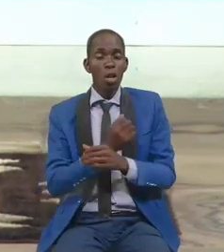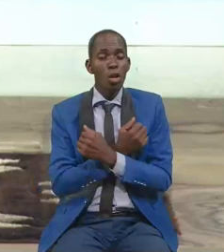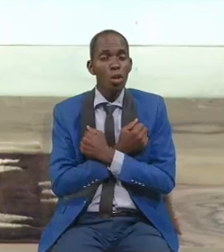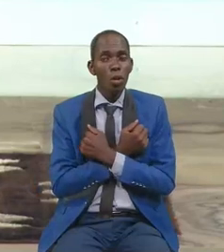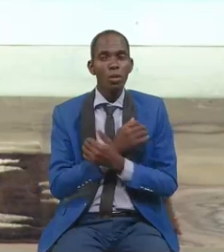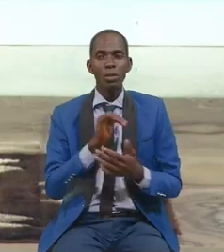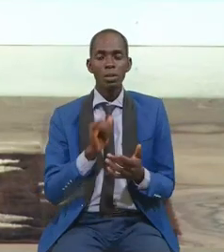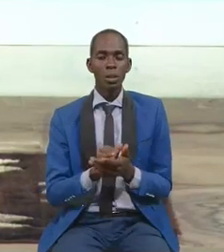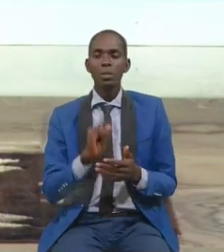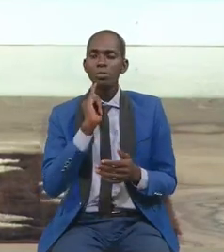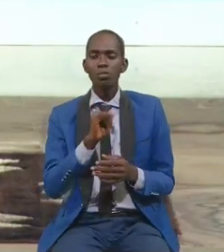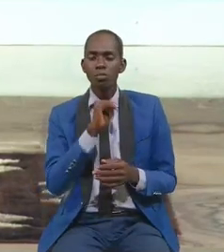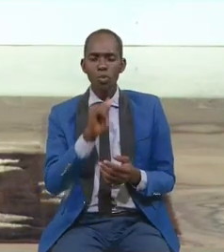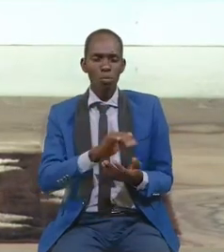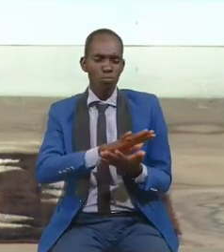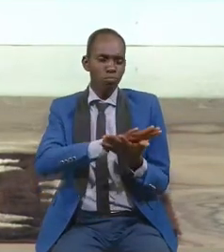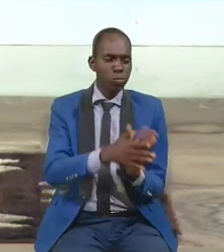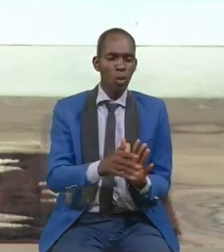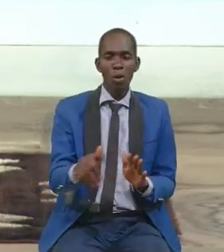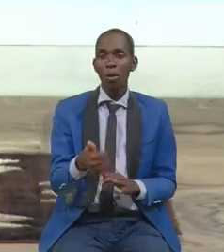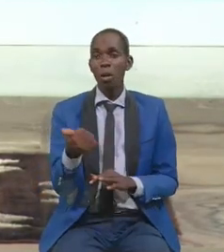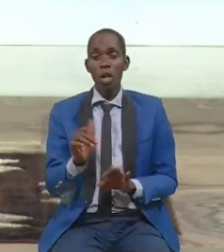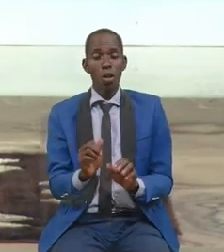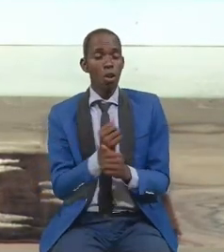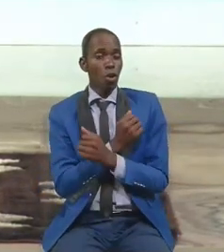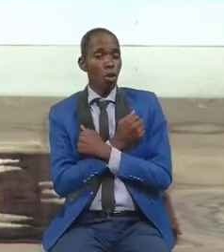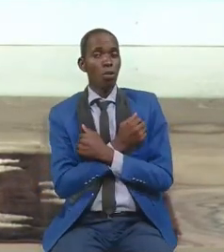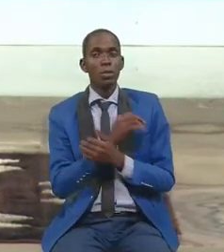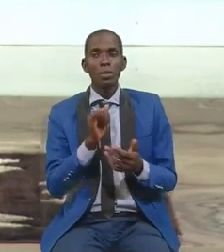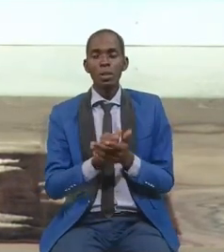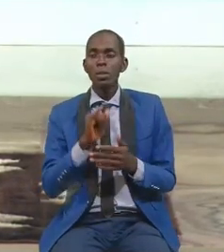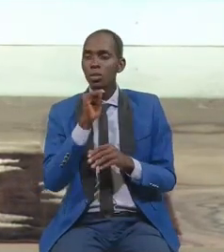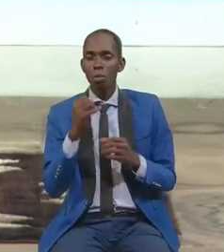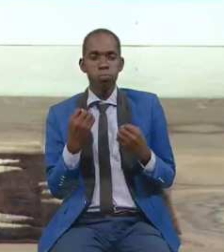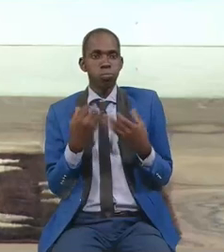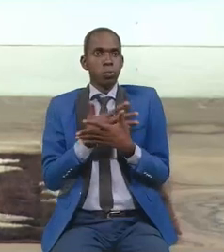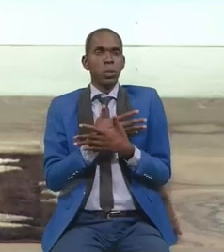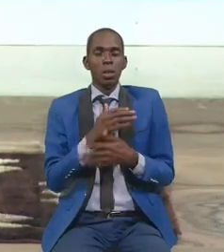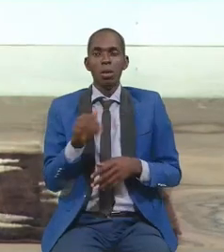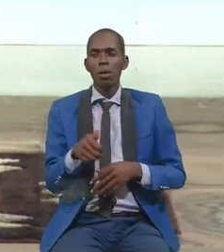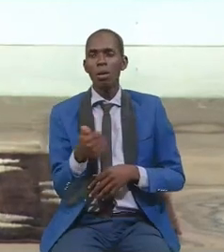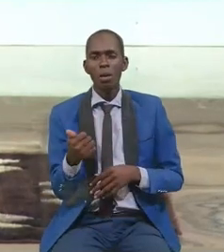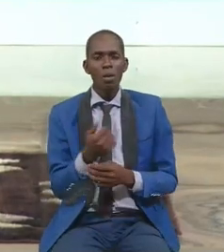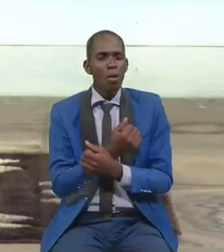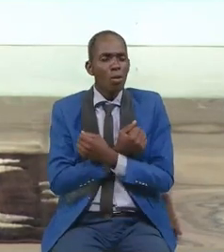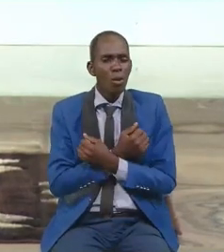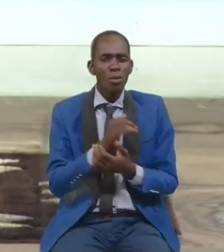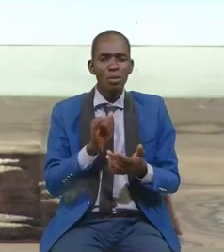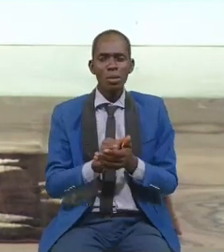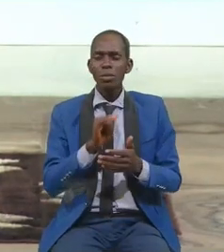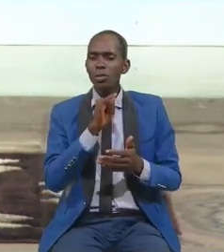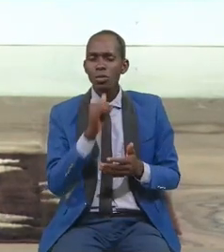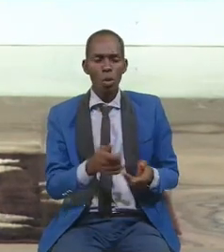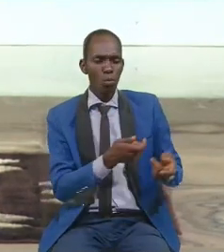L'amour qui n'intimide pas les autres. L'amour qui ne se bagarre pas avec les autres. L'amour qui